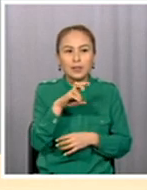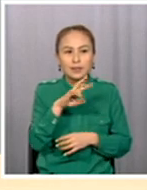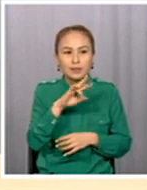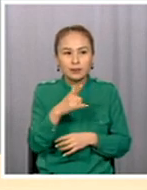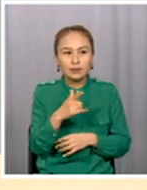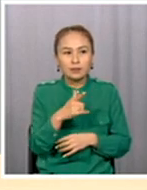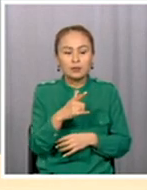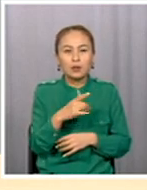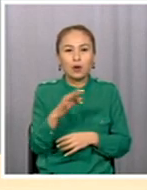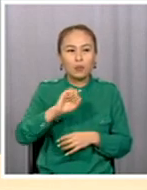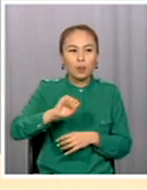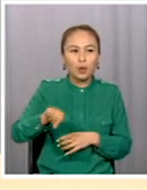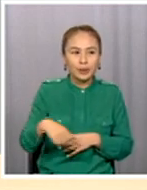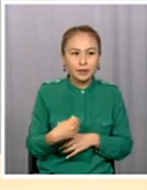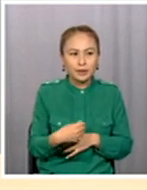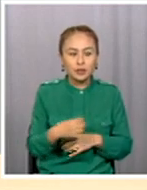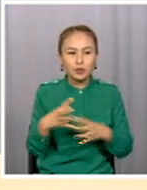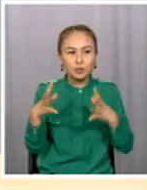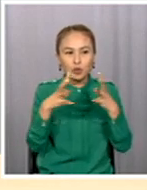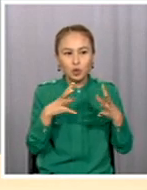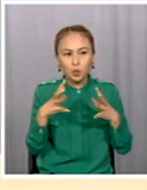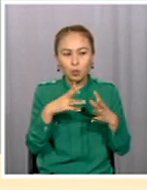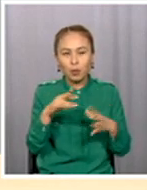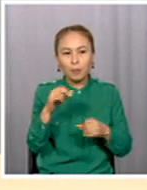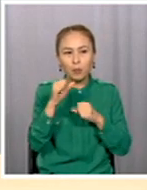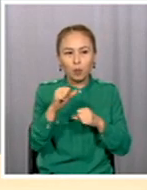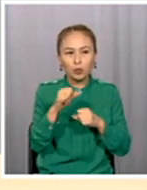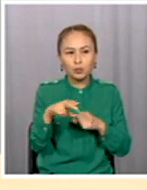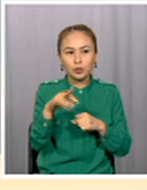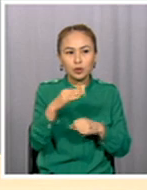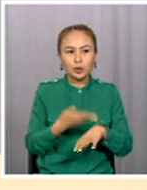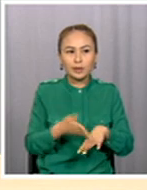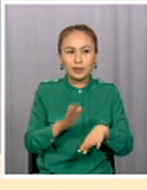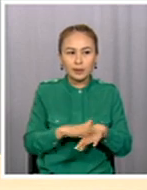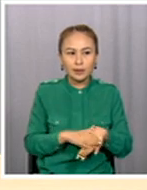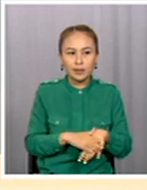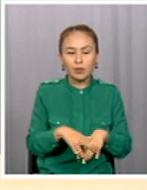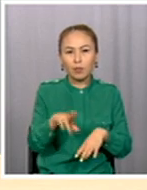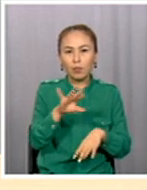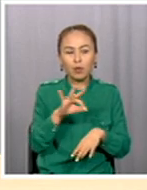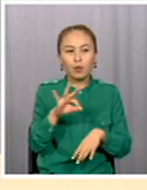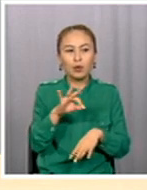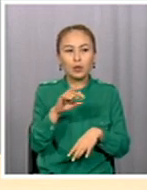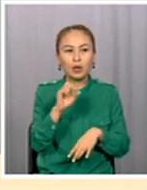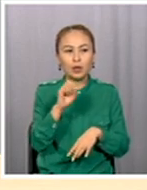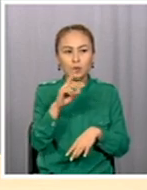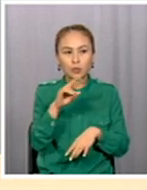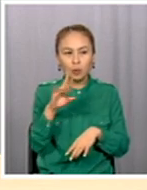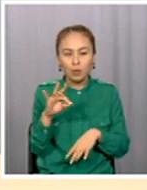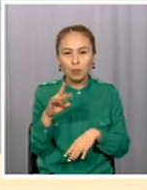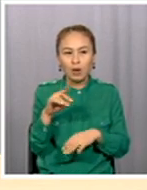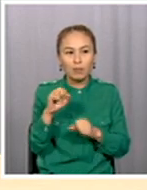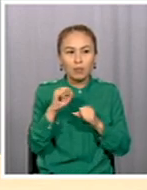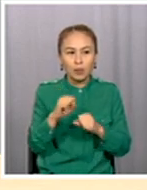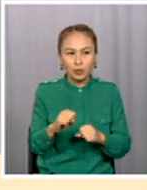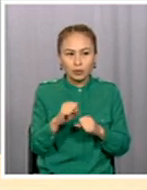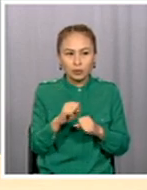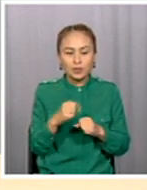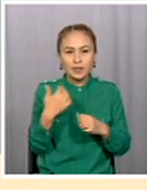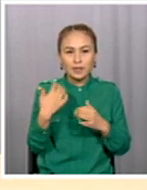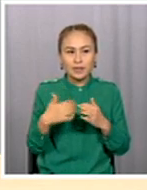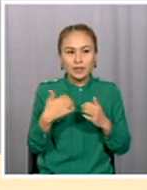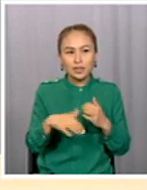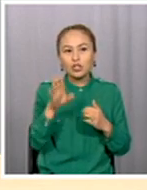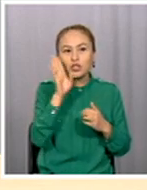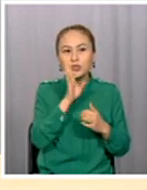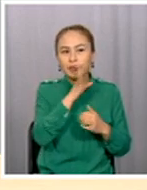по хоккею с мячом, по боксу, по тяжелой атлетике, по дзюдо и по боксу